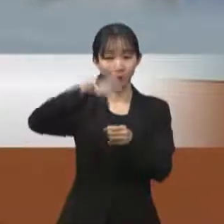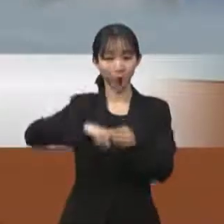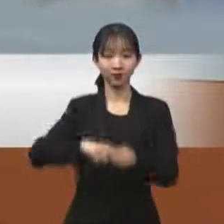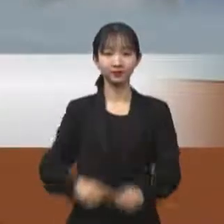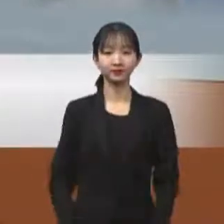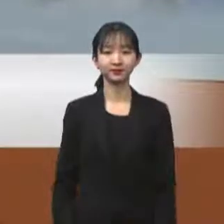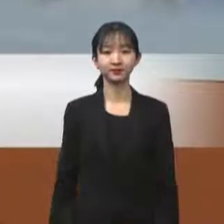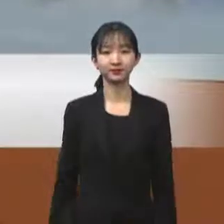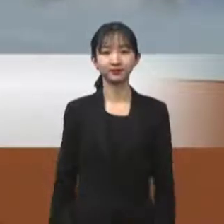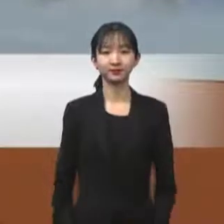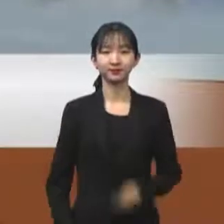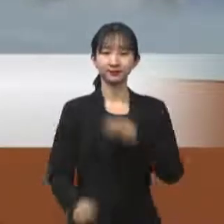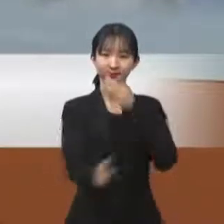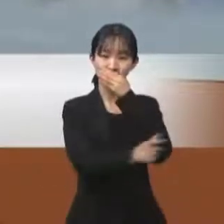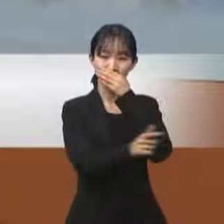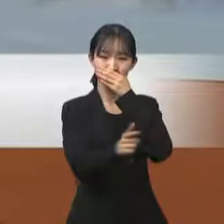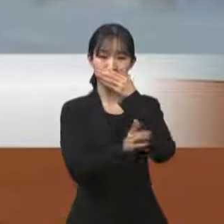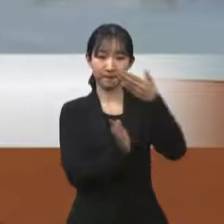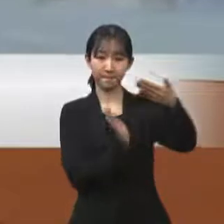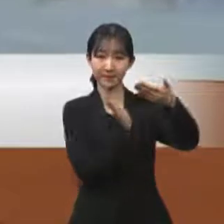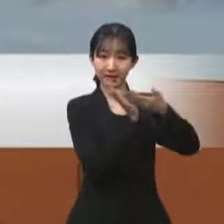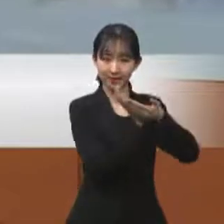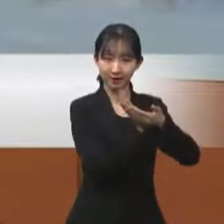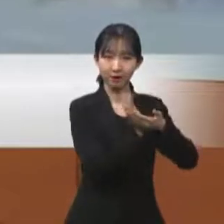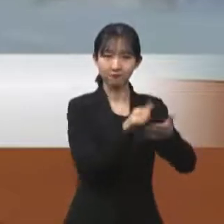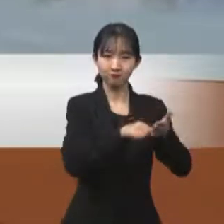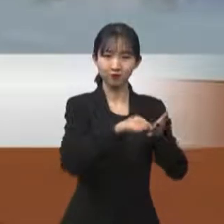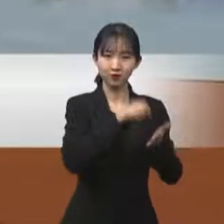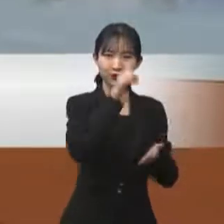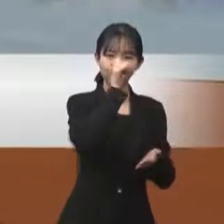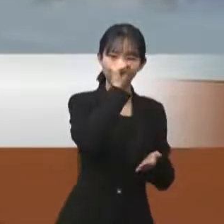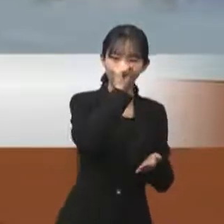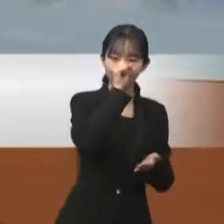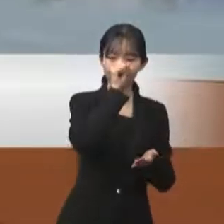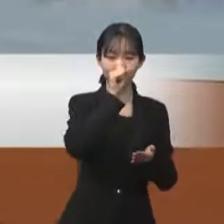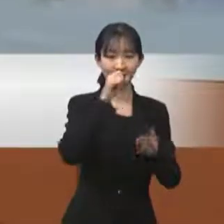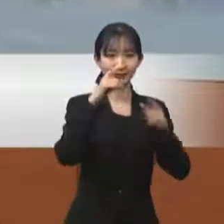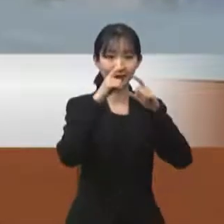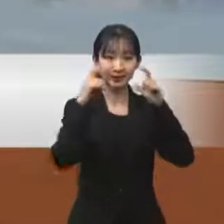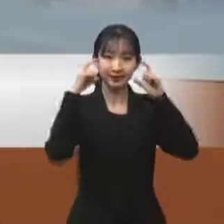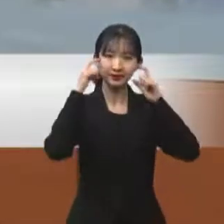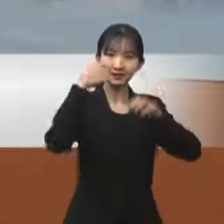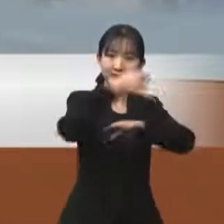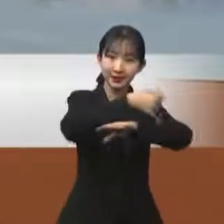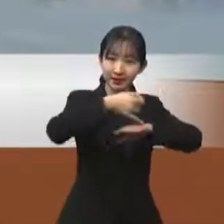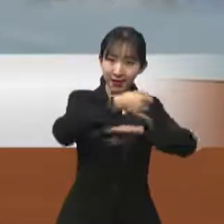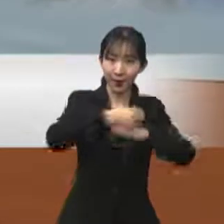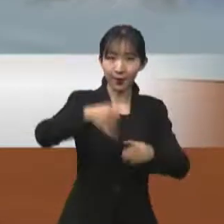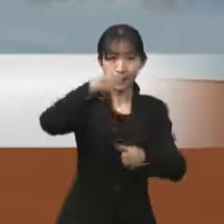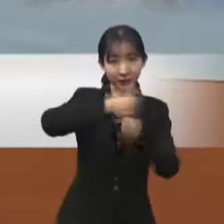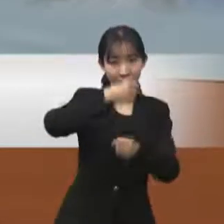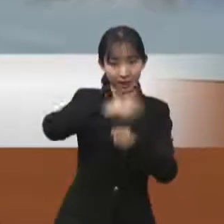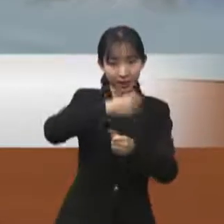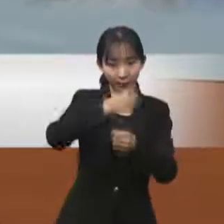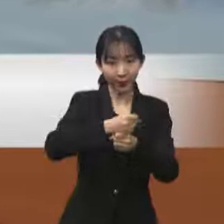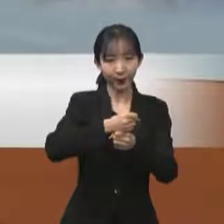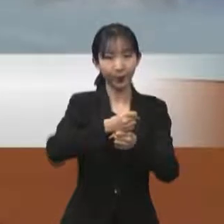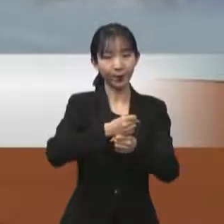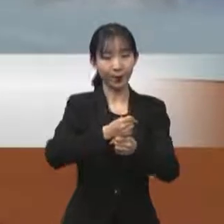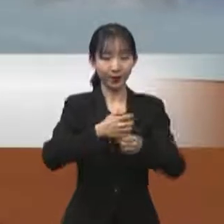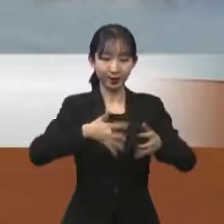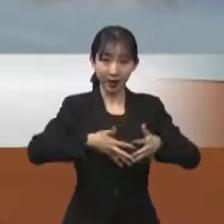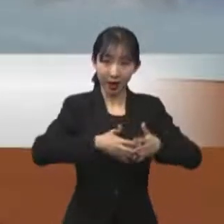맞는 방역 품질을 보존할 수 있는 마스크를 디자인하고 생산 공정을 설계하고